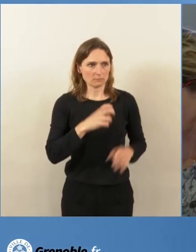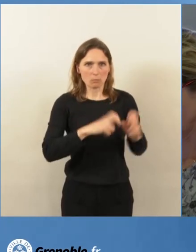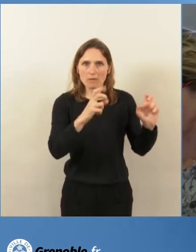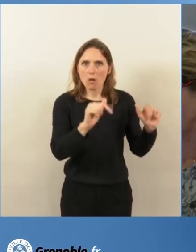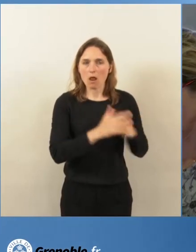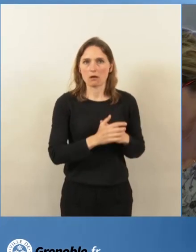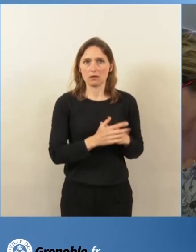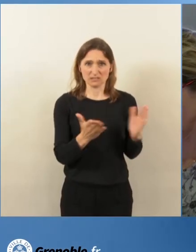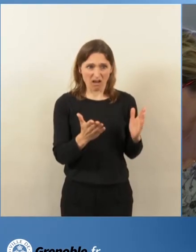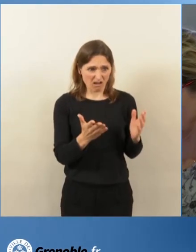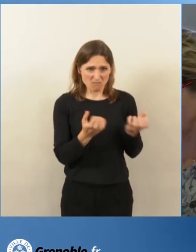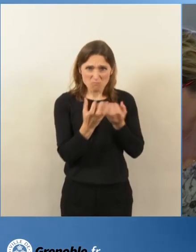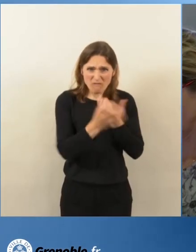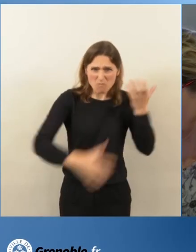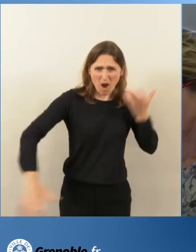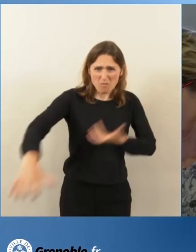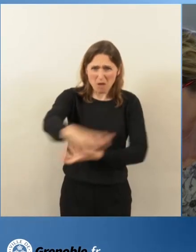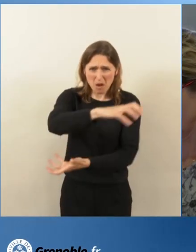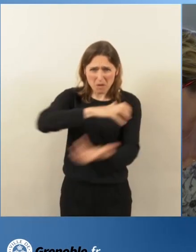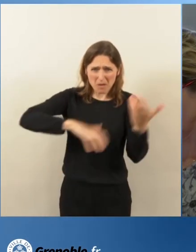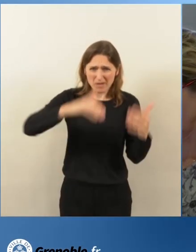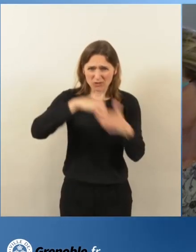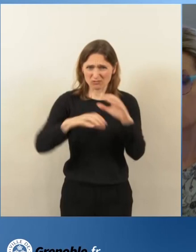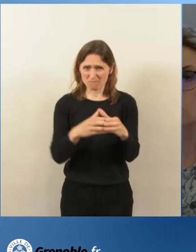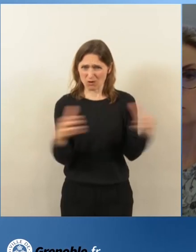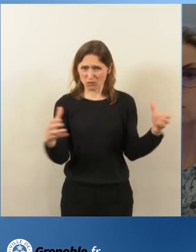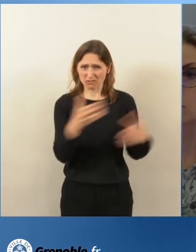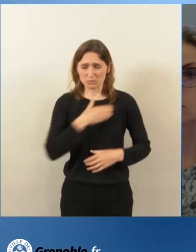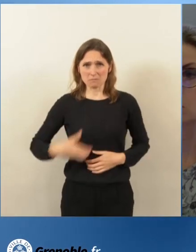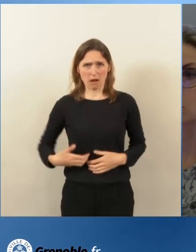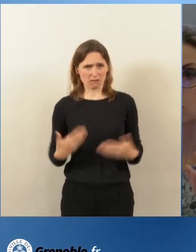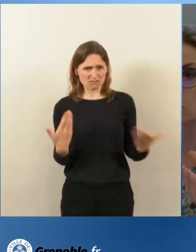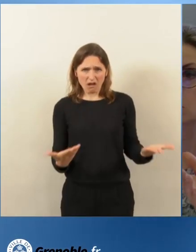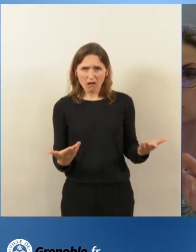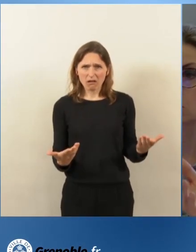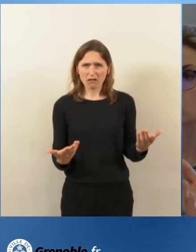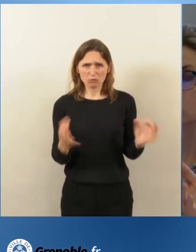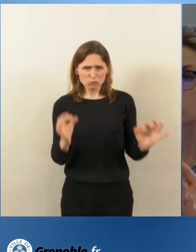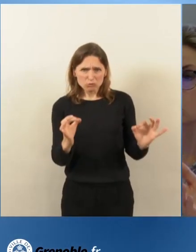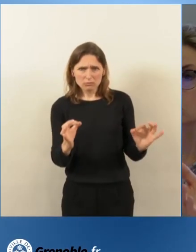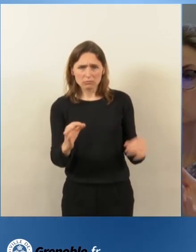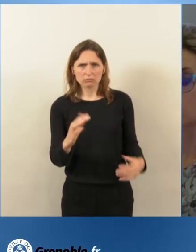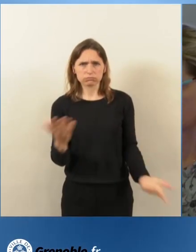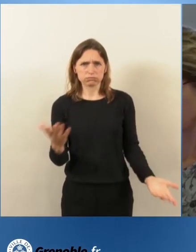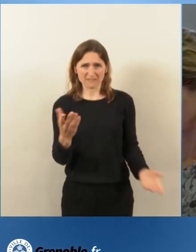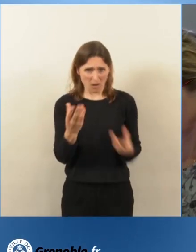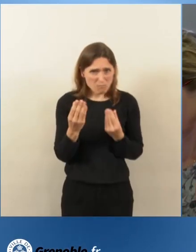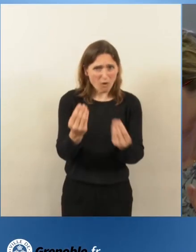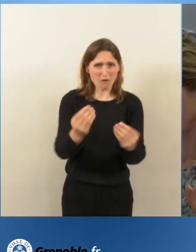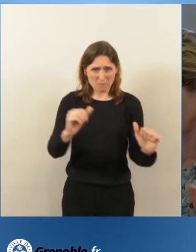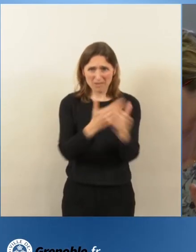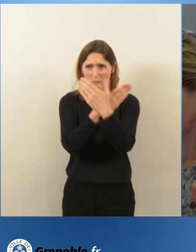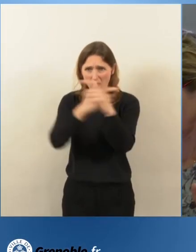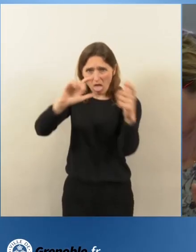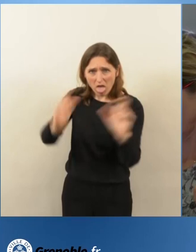cette espèce de chaos politique qui réduit votre majorité municipale et qui vous affaiblir encore à la métropole et qui donc affaiblit